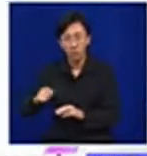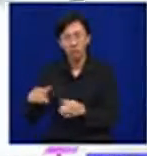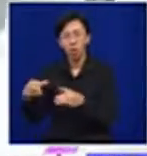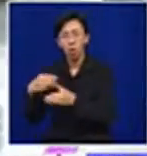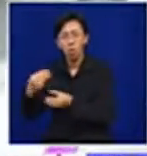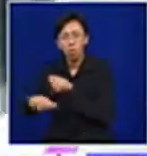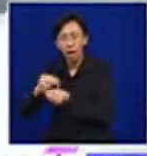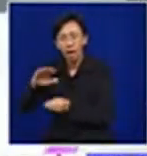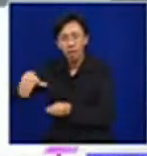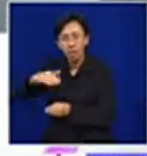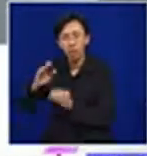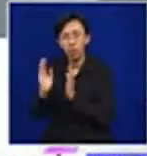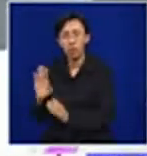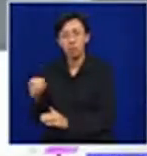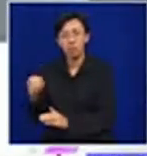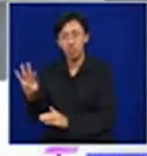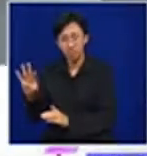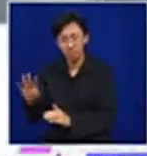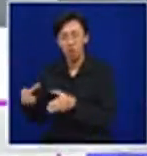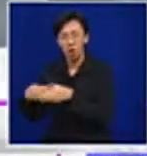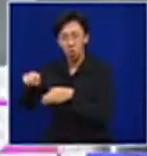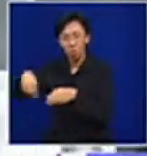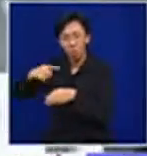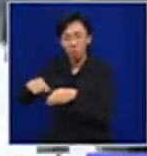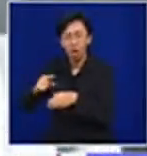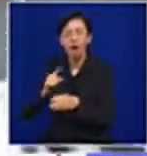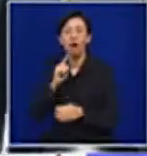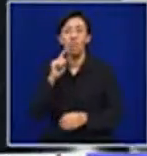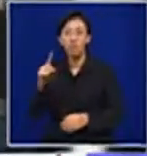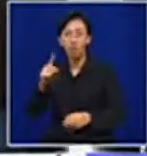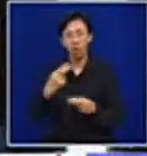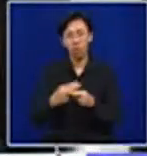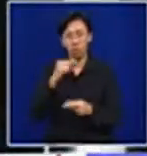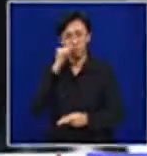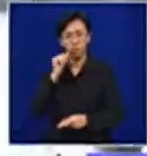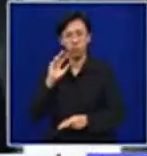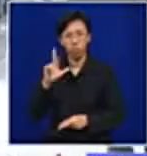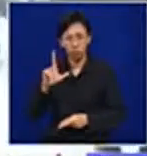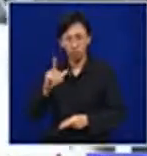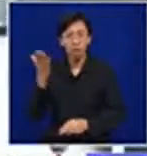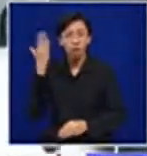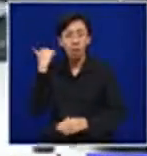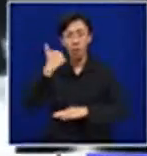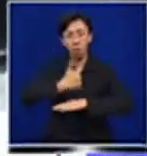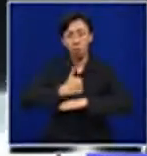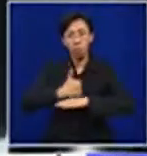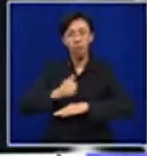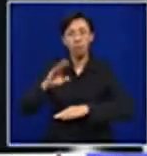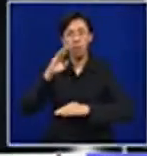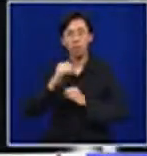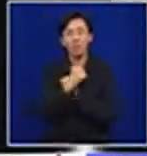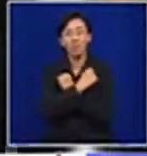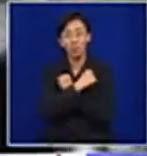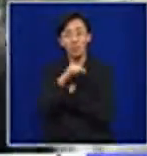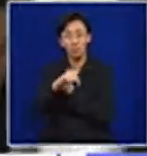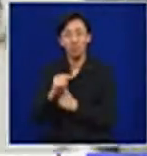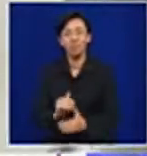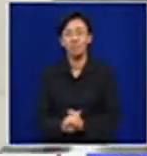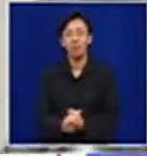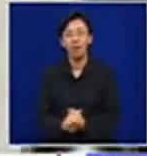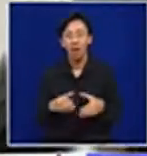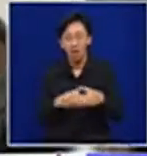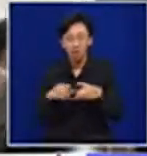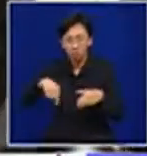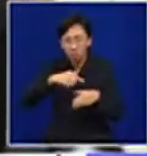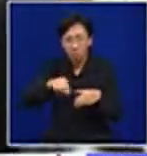ค้ารวม44รายร่วมกันเป็นโจทยื่นฟ้องนายชูวิทย์กมลวิสิทธิ์อดีตผู้บริหารบริษัทสุขุมวิทซิลเวอร์สตาร์จำกัดและพวก